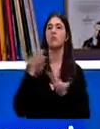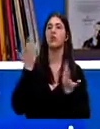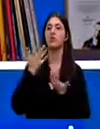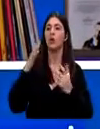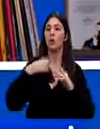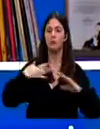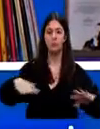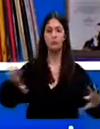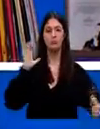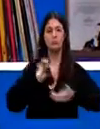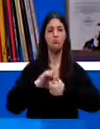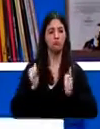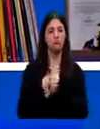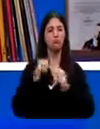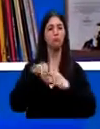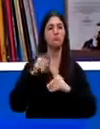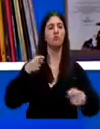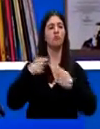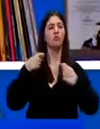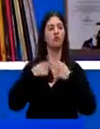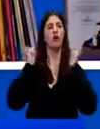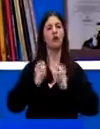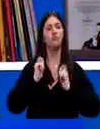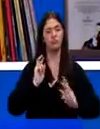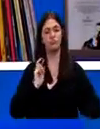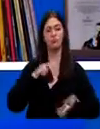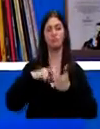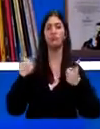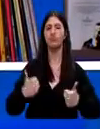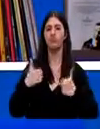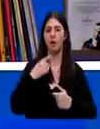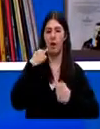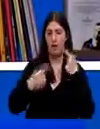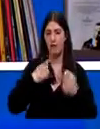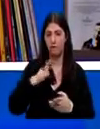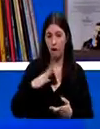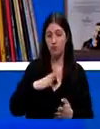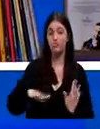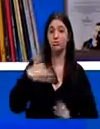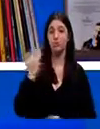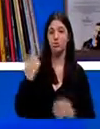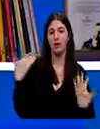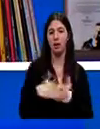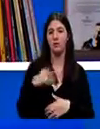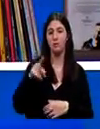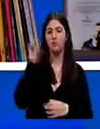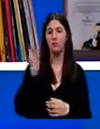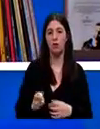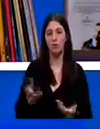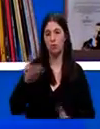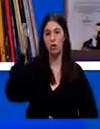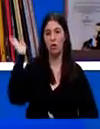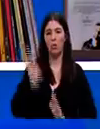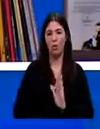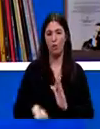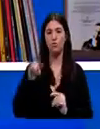ulusça birlik ve beraberlik içinde bu savaşı vereceğiz, aşacağız lafları vardı. Sonra bir gecede bu kur aşağı